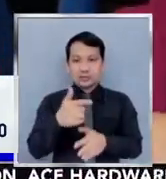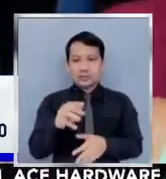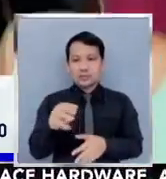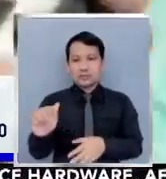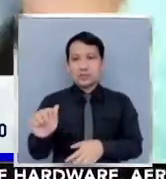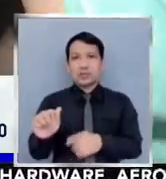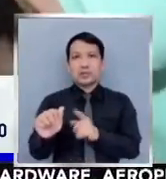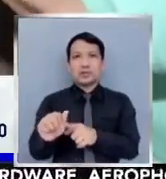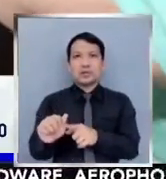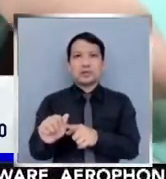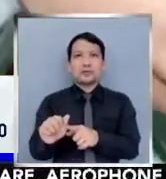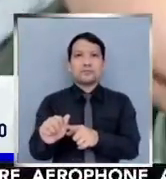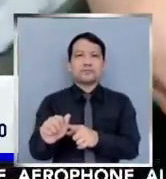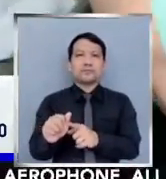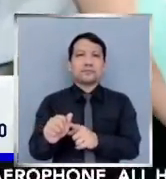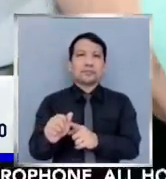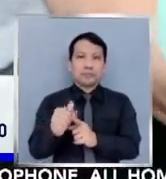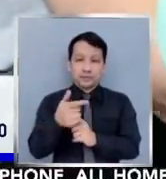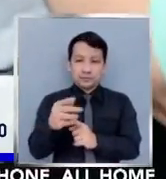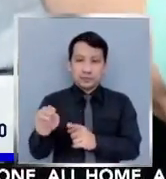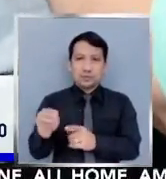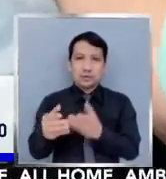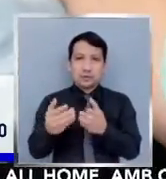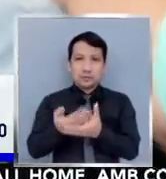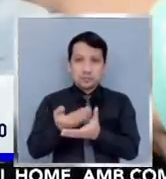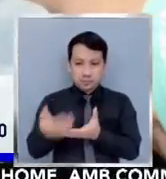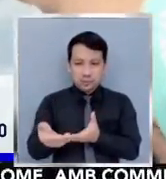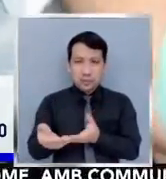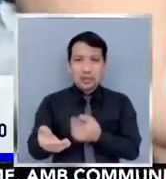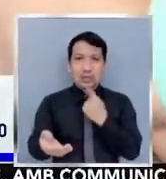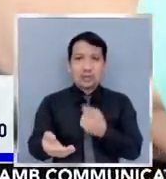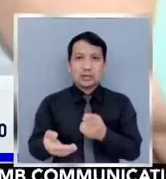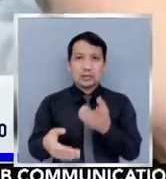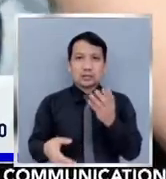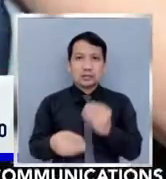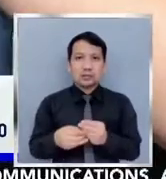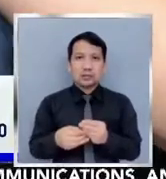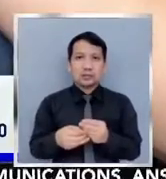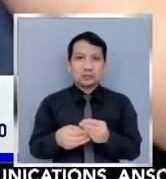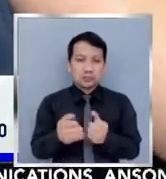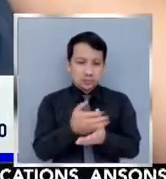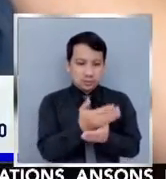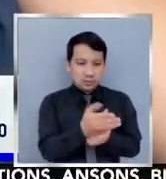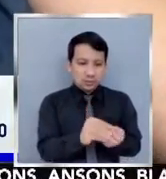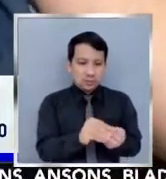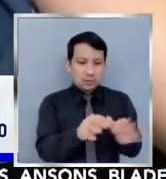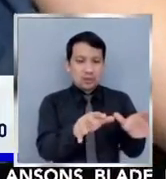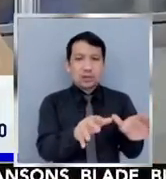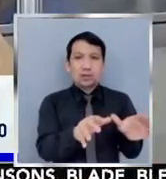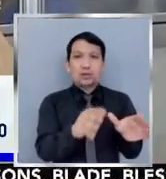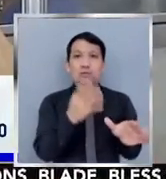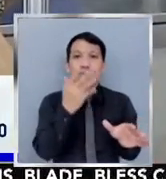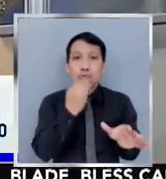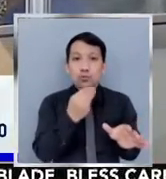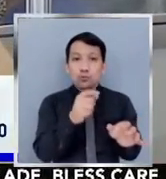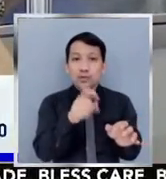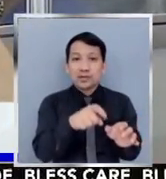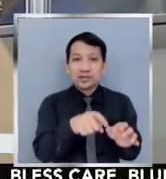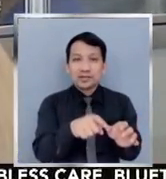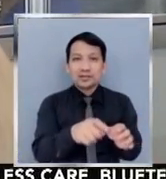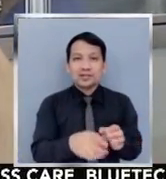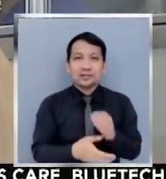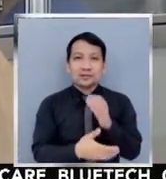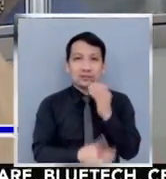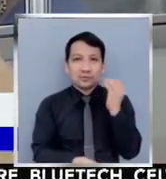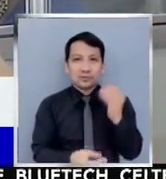Foundation. Ang ilan kasi sa mga damit na kanilang binibili ay binabahagi rin nila sa mga nangangailangan. Yung iba for